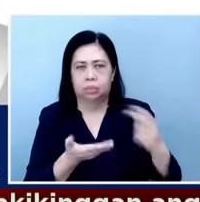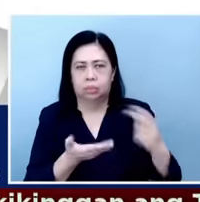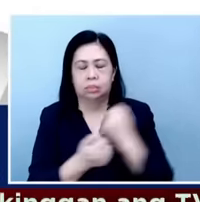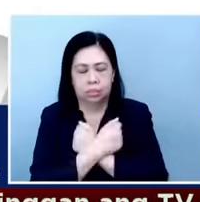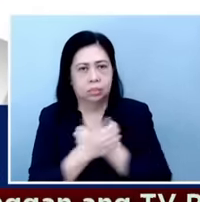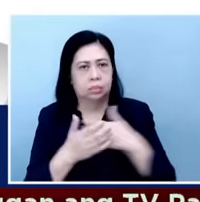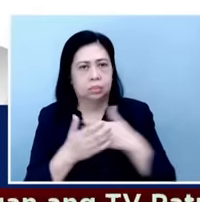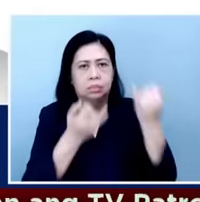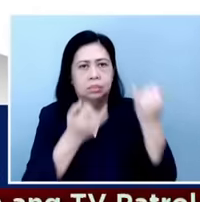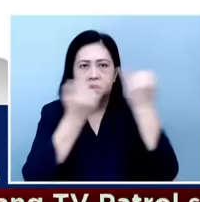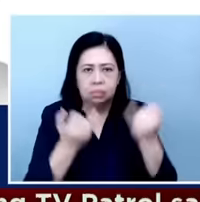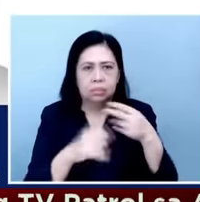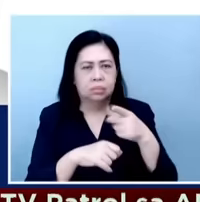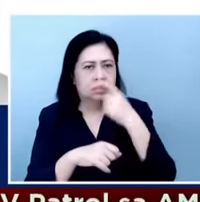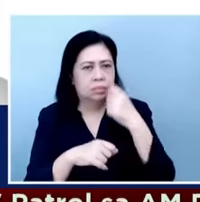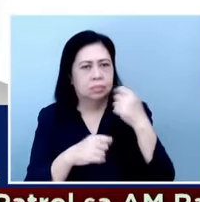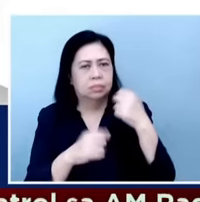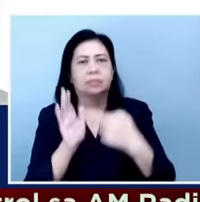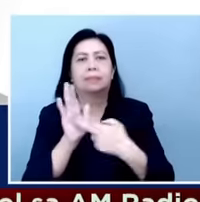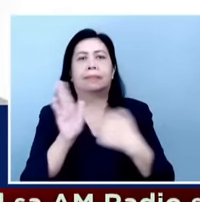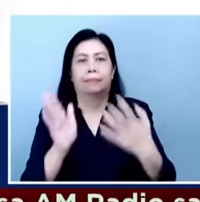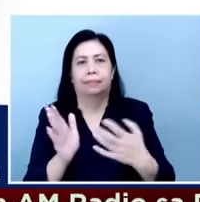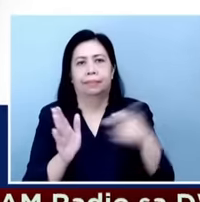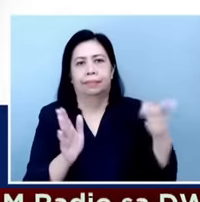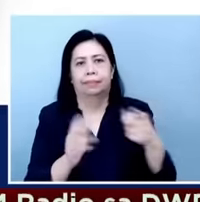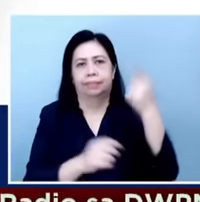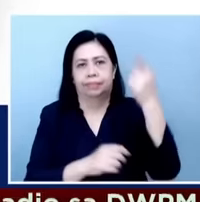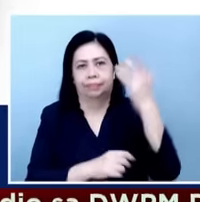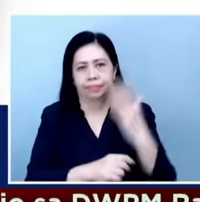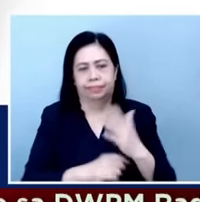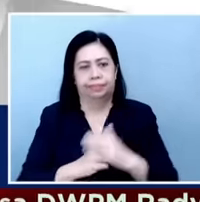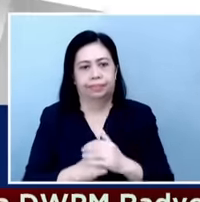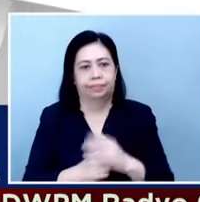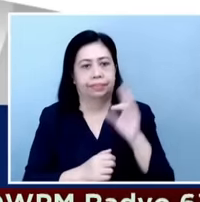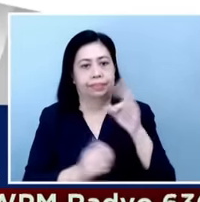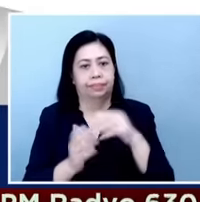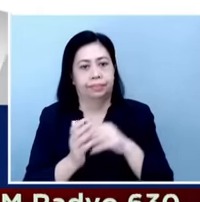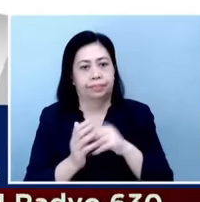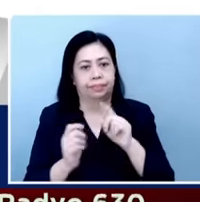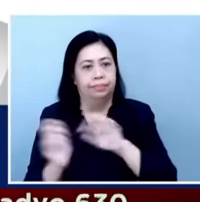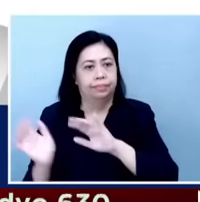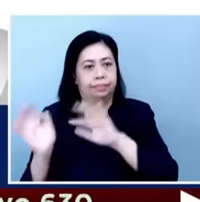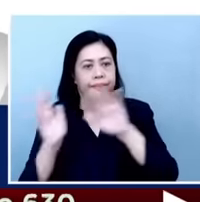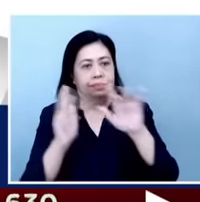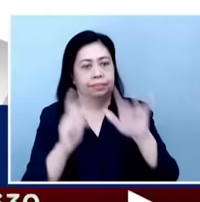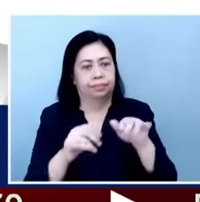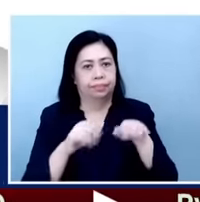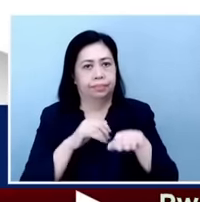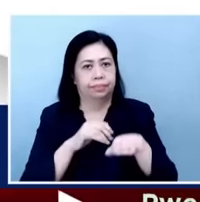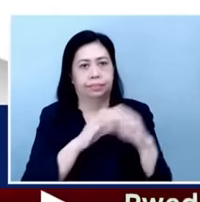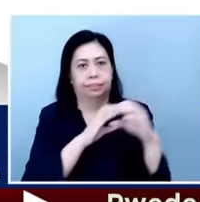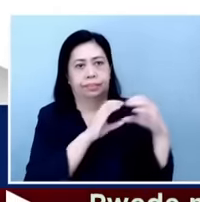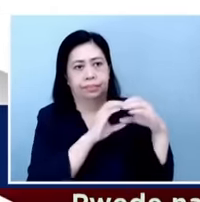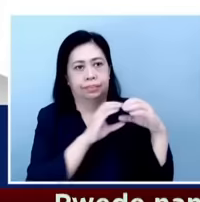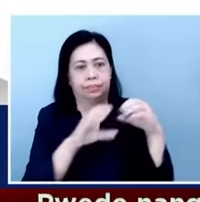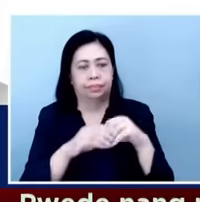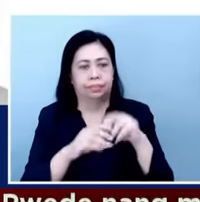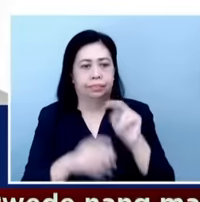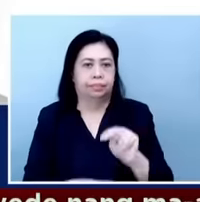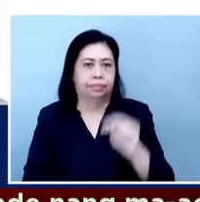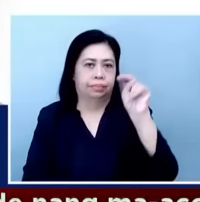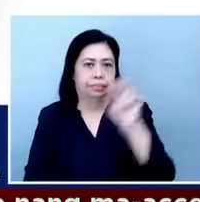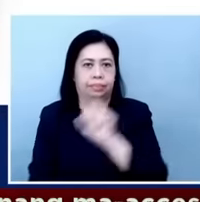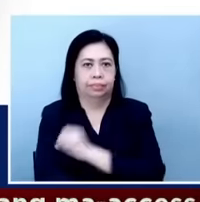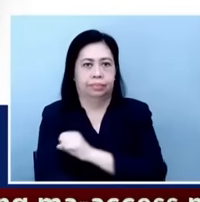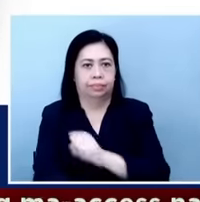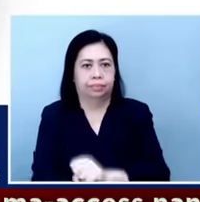lang dahil kinakatawan nito ang Diyos. Nasa 7,000 deboto naman ang dumagsa sa traslasyon sa Katarman Northern Samar simula